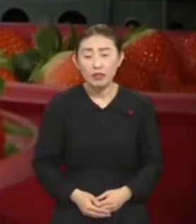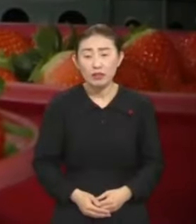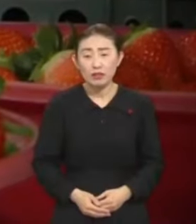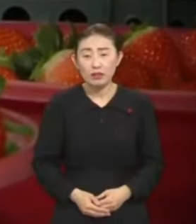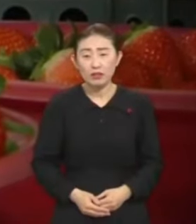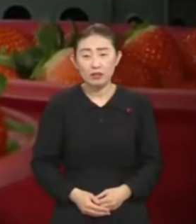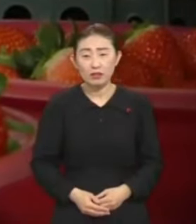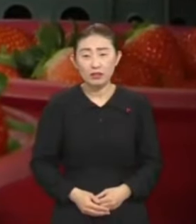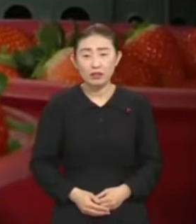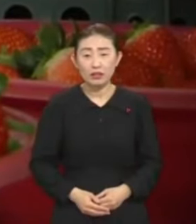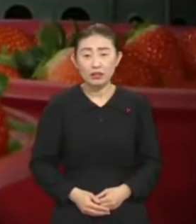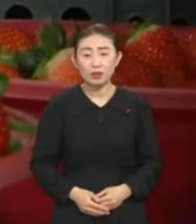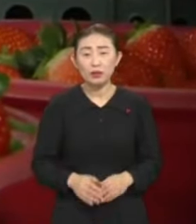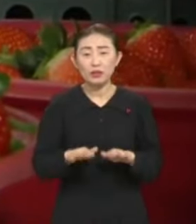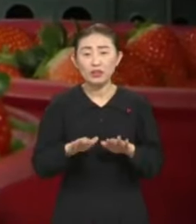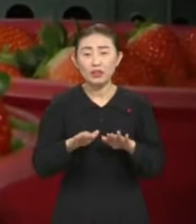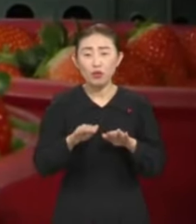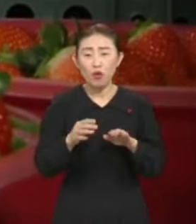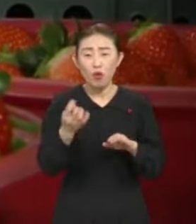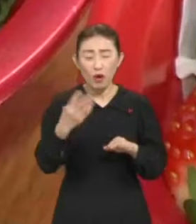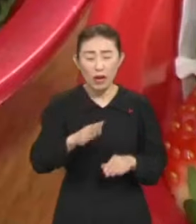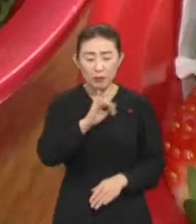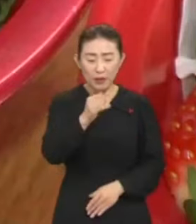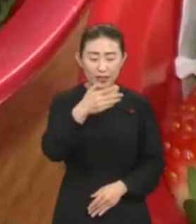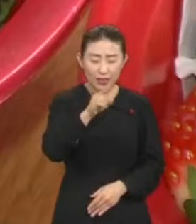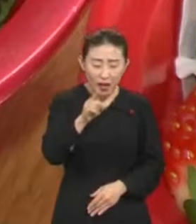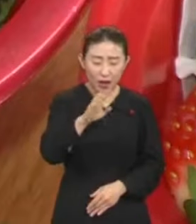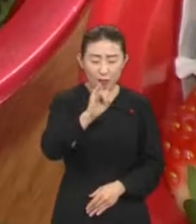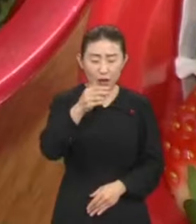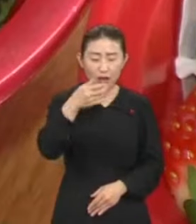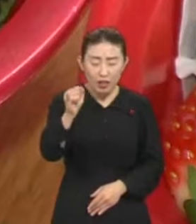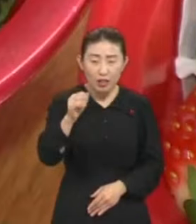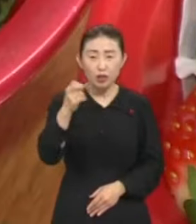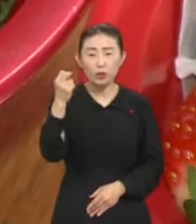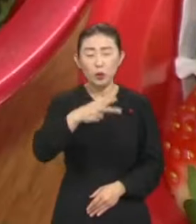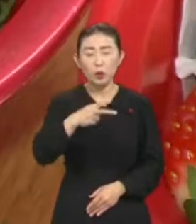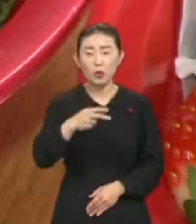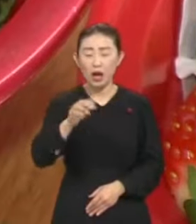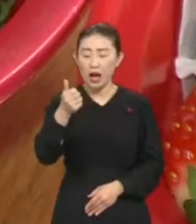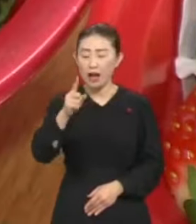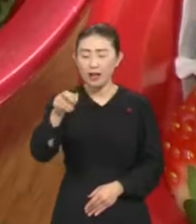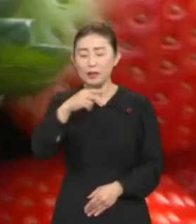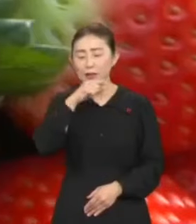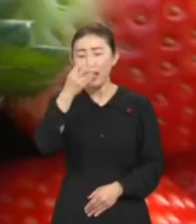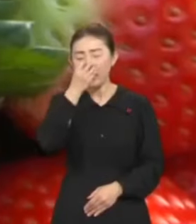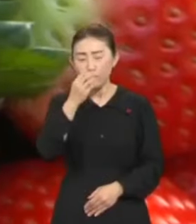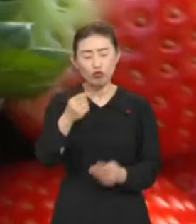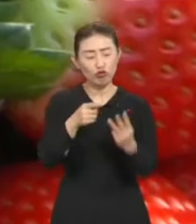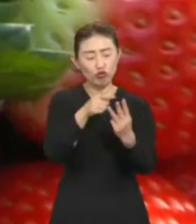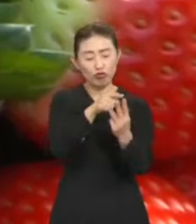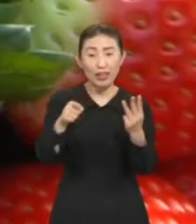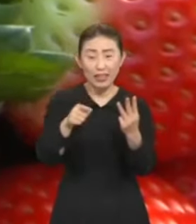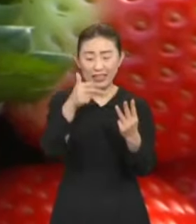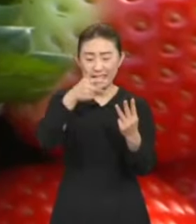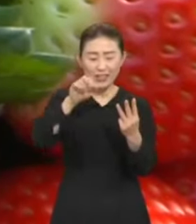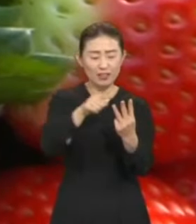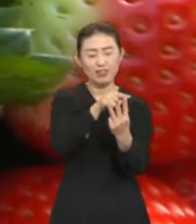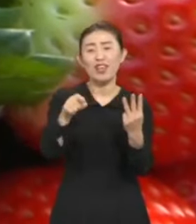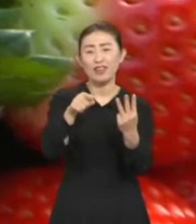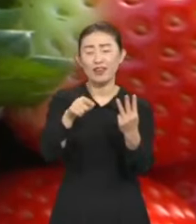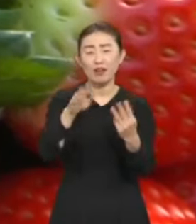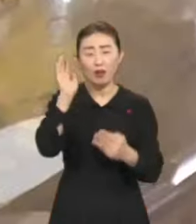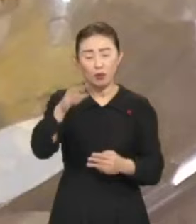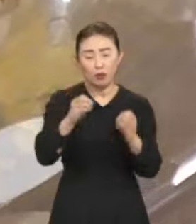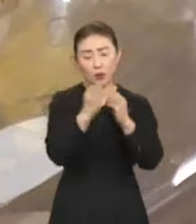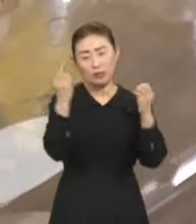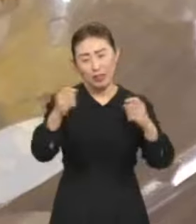킹스베리보다 더 단단하고 당도가 높은 비타베리와 하이베리도 시장에서 인기를 끌기 시작하면서 세계 품종이 앞으로